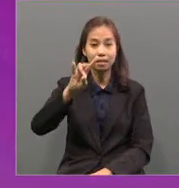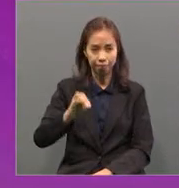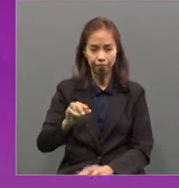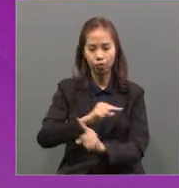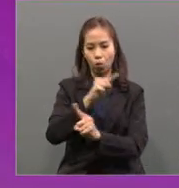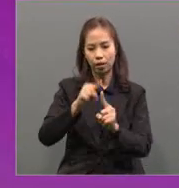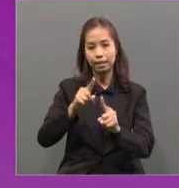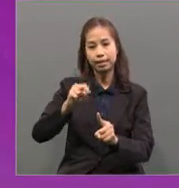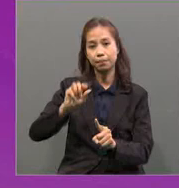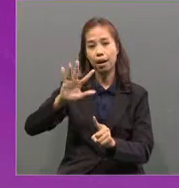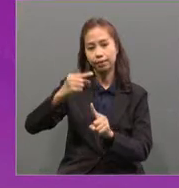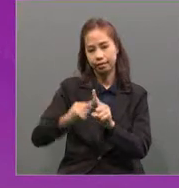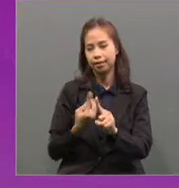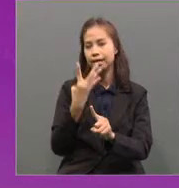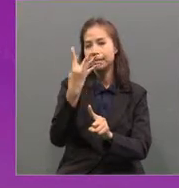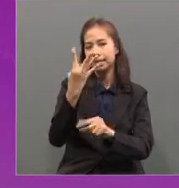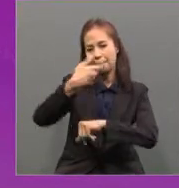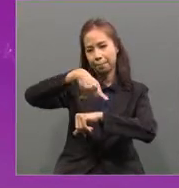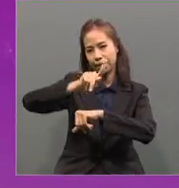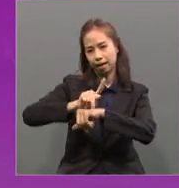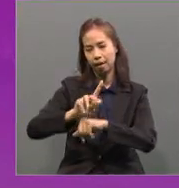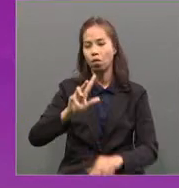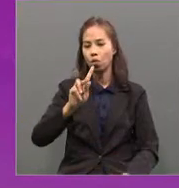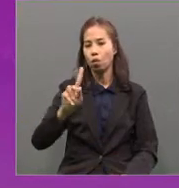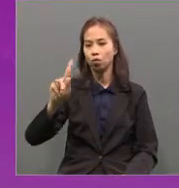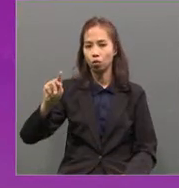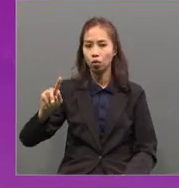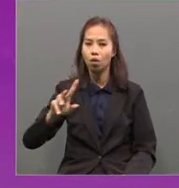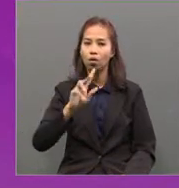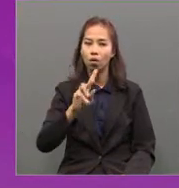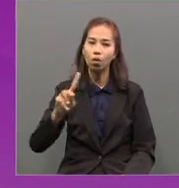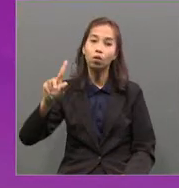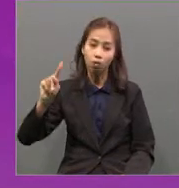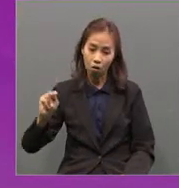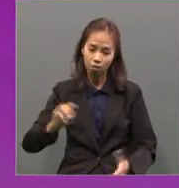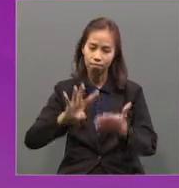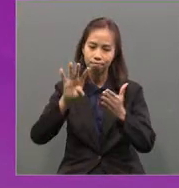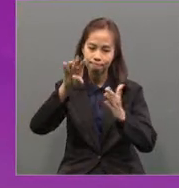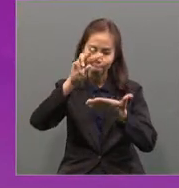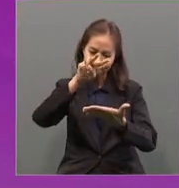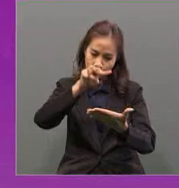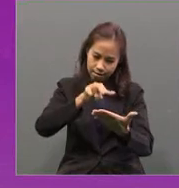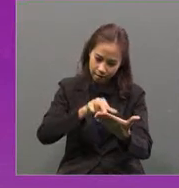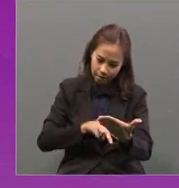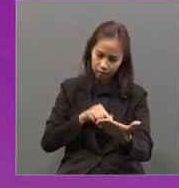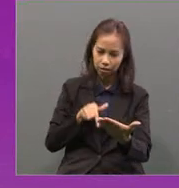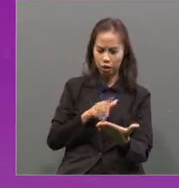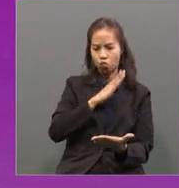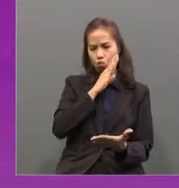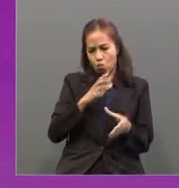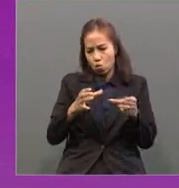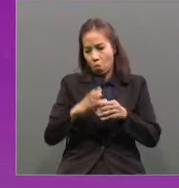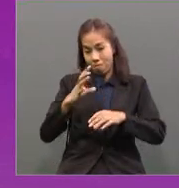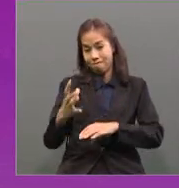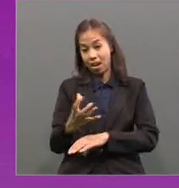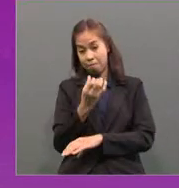ษายนนี้ค่ะทางประธานกกต.เน้นย้ำนะคะว่าหากพบนโยบายหาเสียงพรรคการเมืองใดเข้าข่ายมีการหลอกลวงอันนี้ส